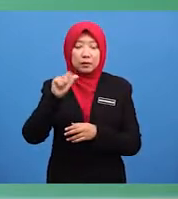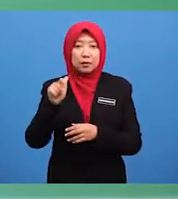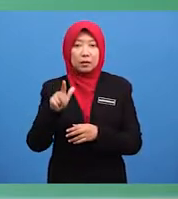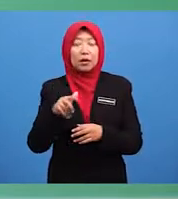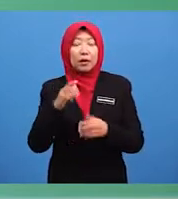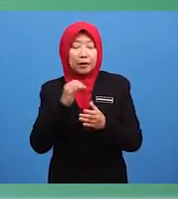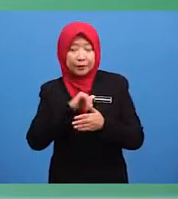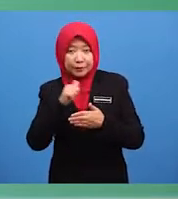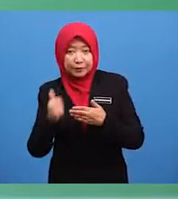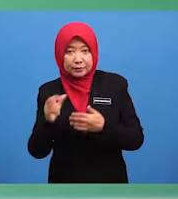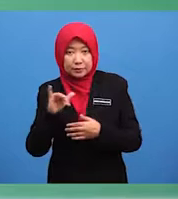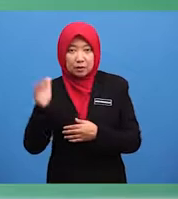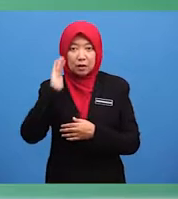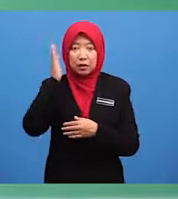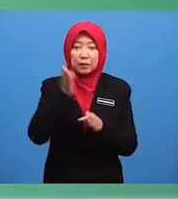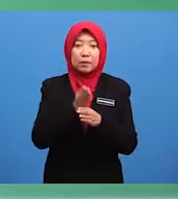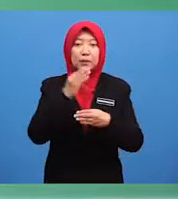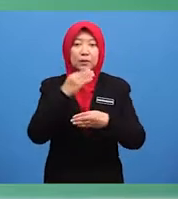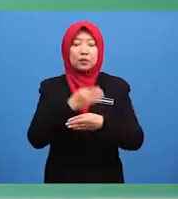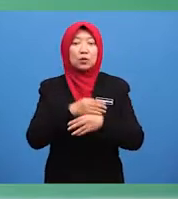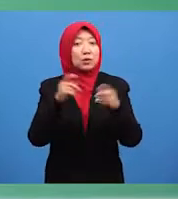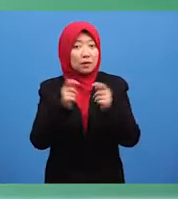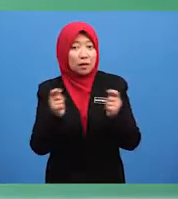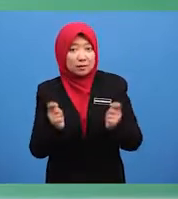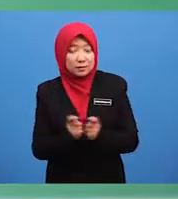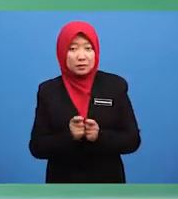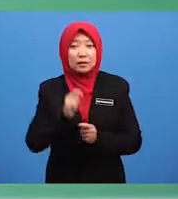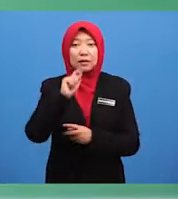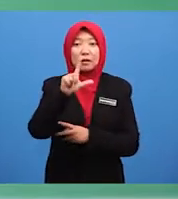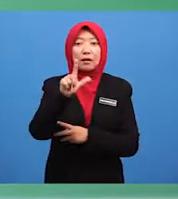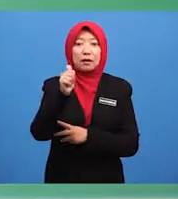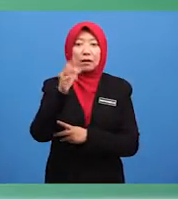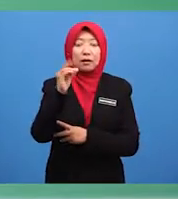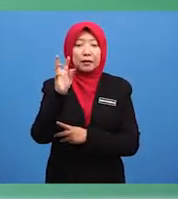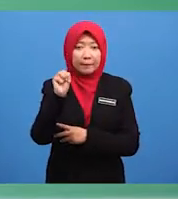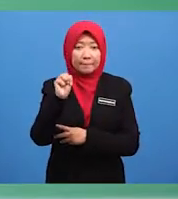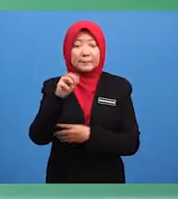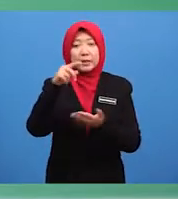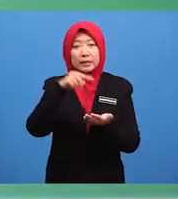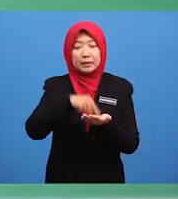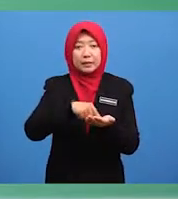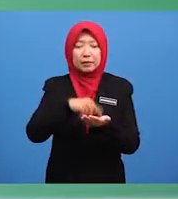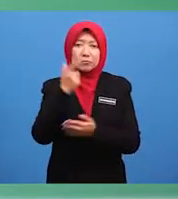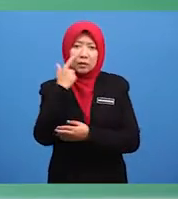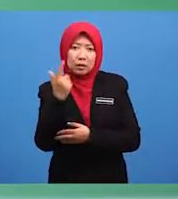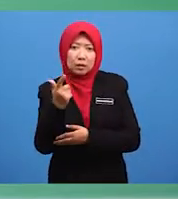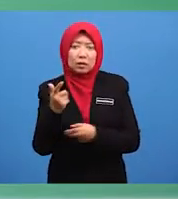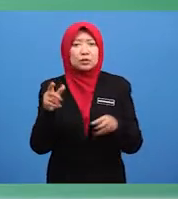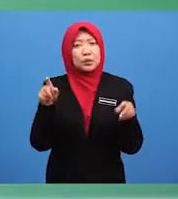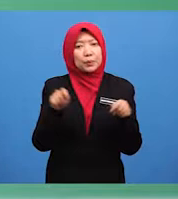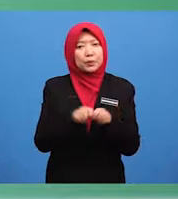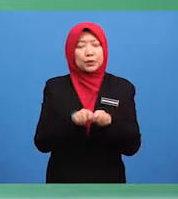akhirnya akan membentuk tasik ladang. Tasik ini kelihatan